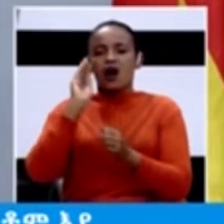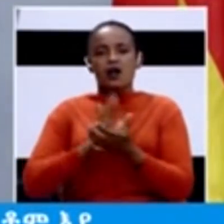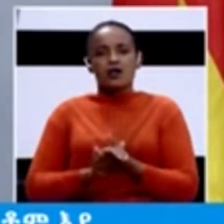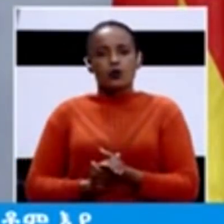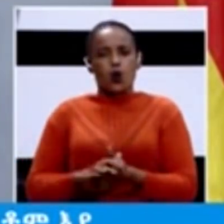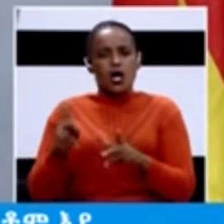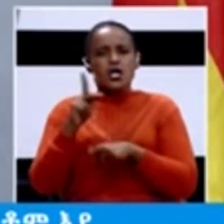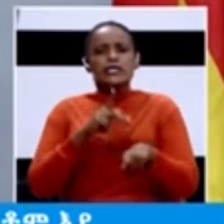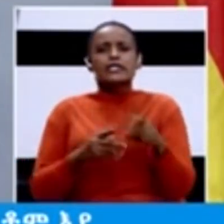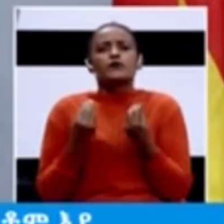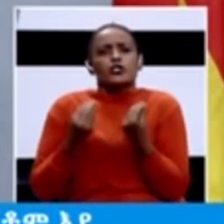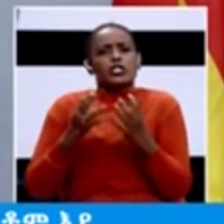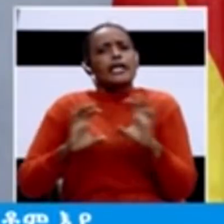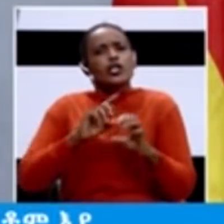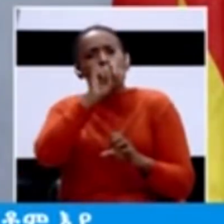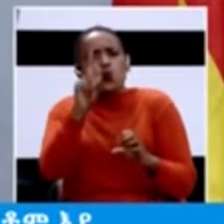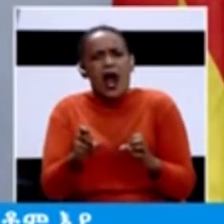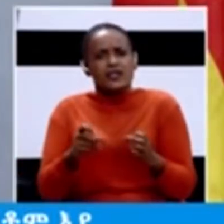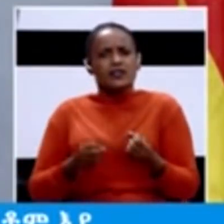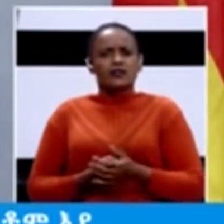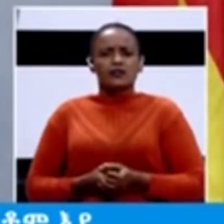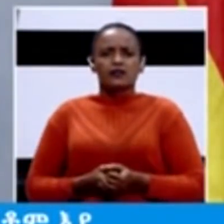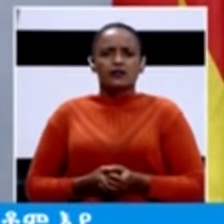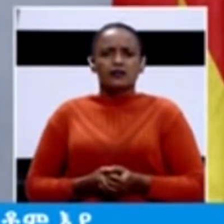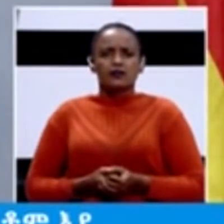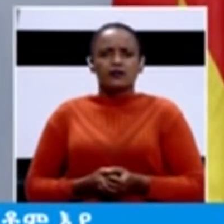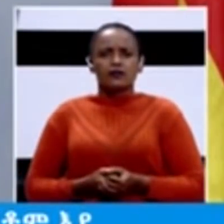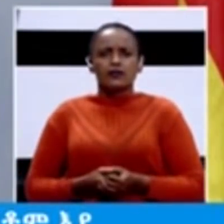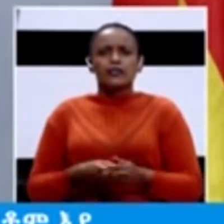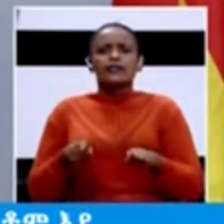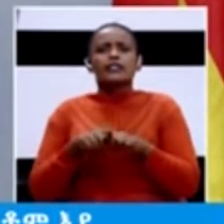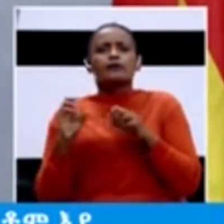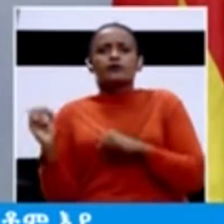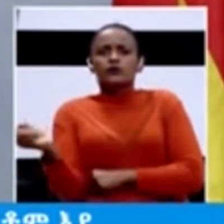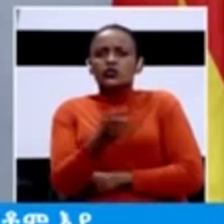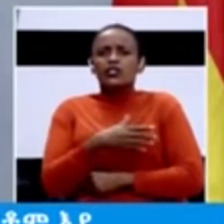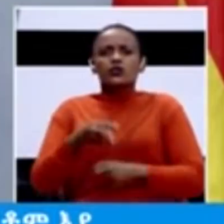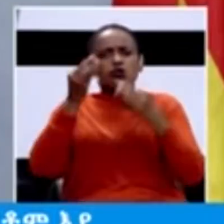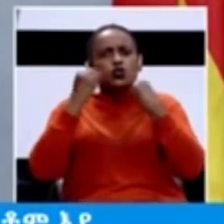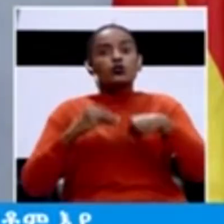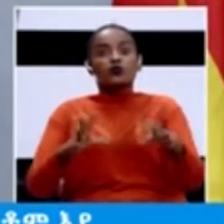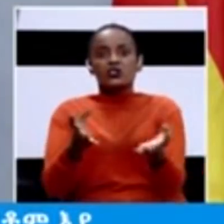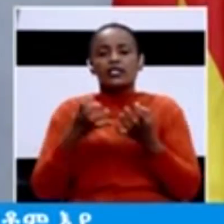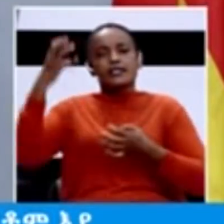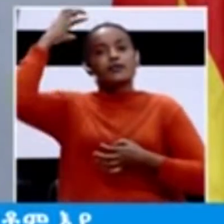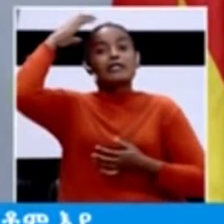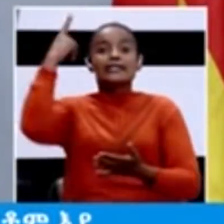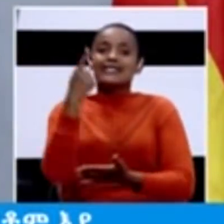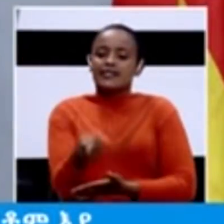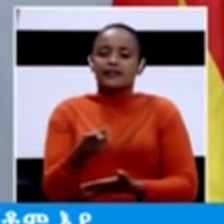ህዝቢ እንታይ ገይሩ እዩ ትግራዋይ እንታይ ገይሩ ከም ዘርኢ ከጥፎ እየ እዚ ዘሎ እዚ መንግስቲ እዚ